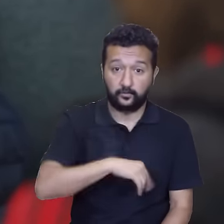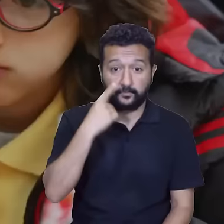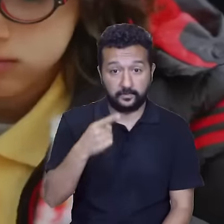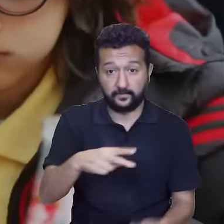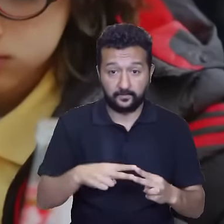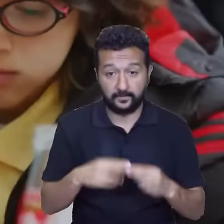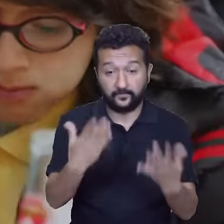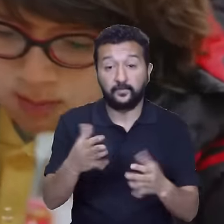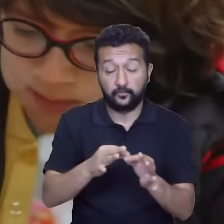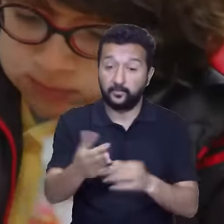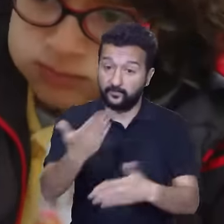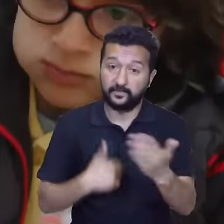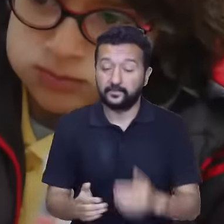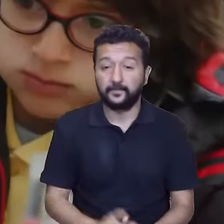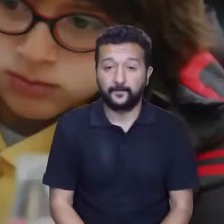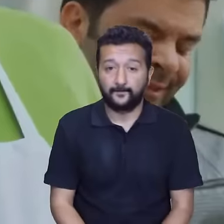Al baklavaları ver vurmayı.